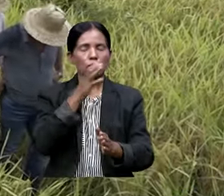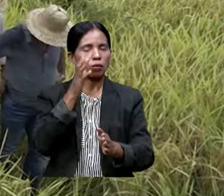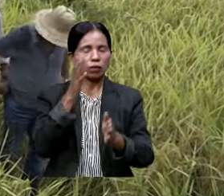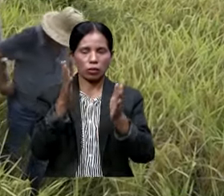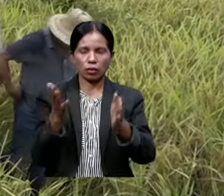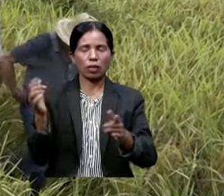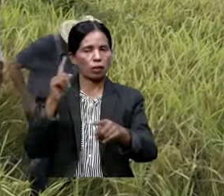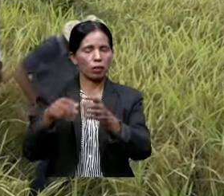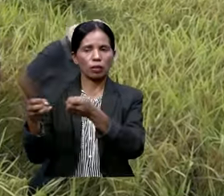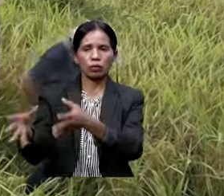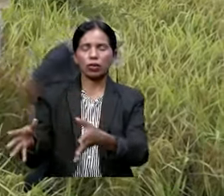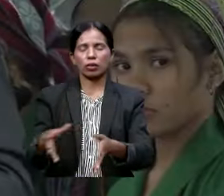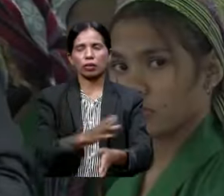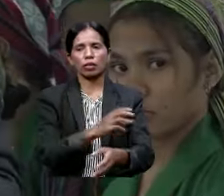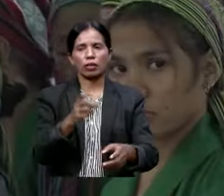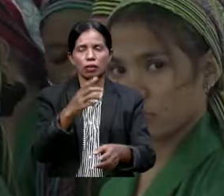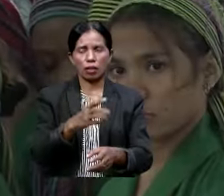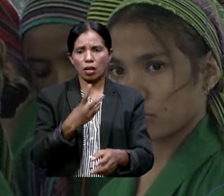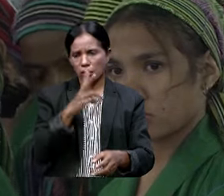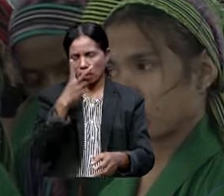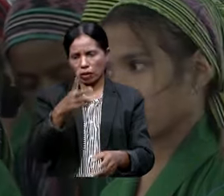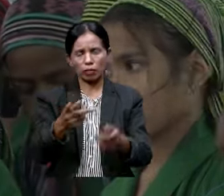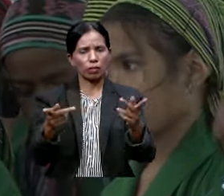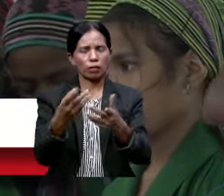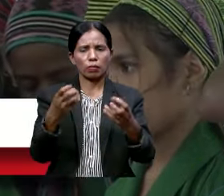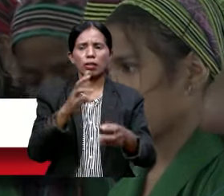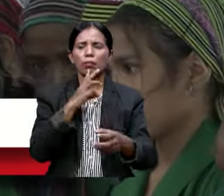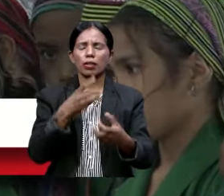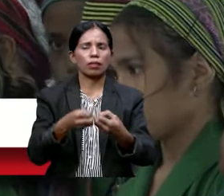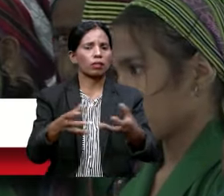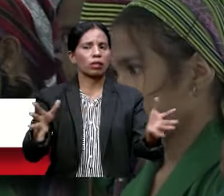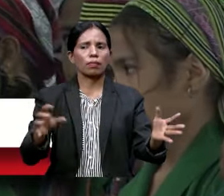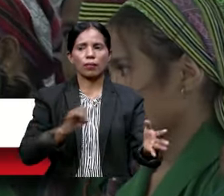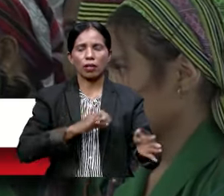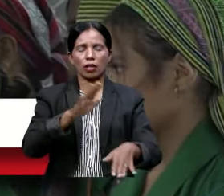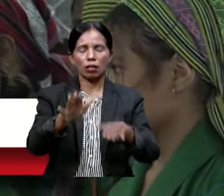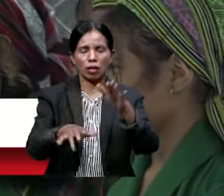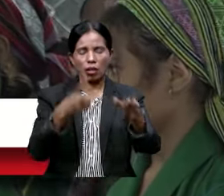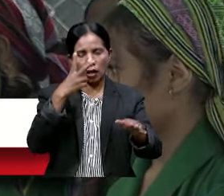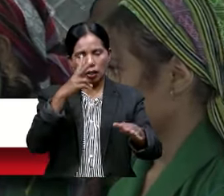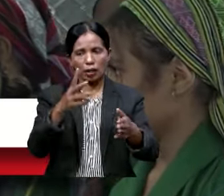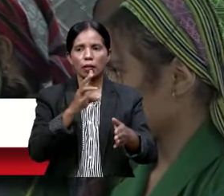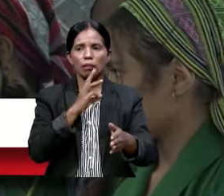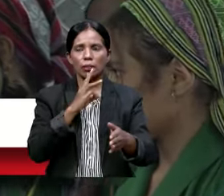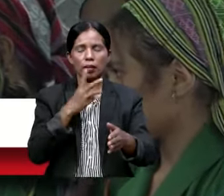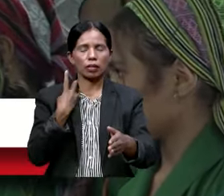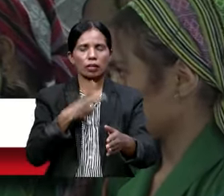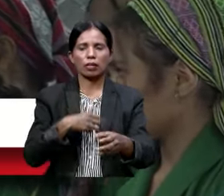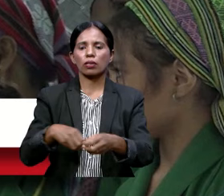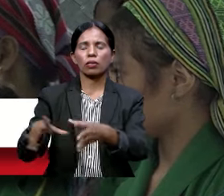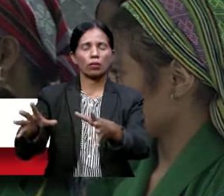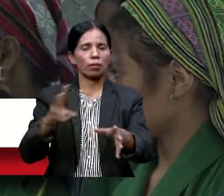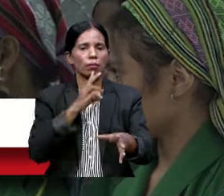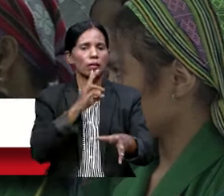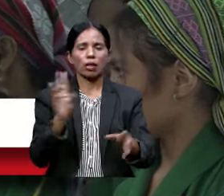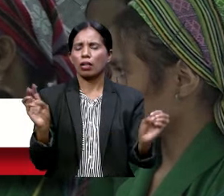kat efat imbarak ate be istraga de kita laten uza be hodi. Haula hote ke sir bare be. Be ta soiret be ta lauza. Ke fatim